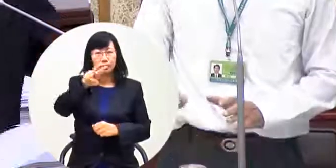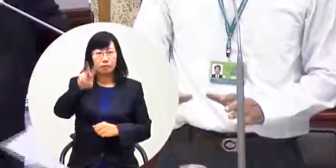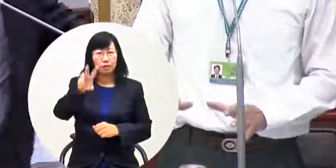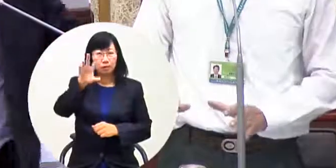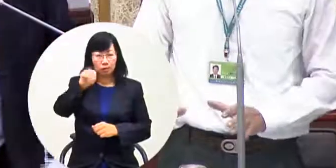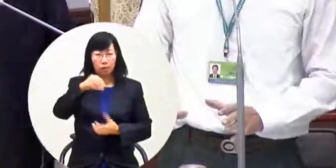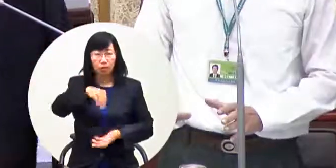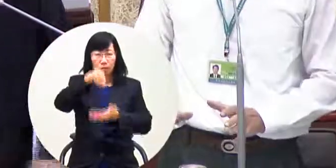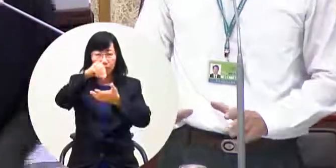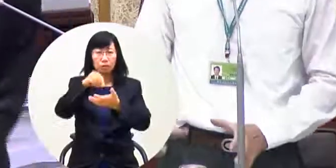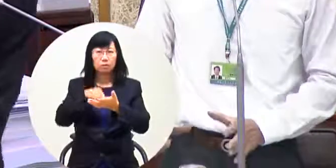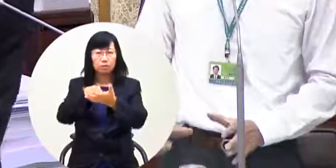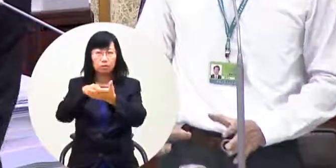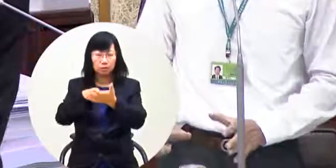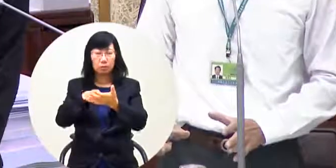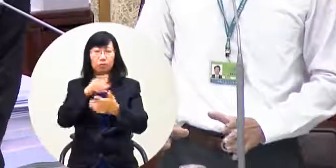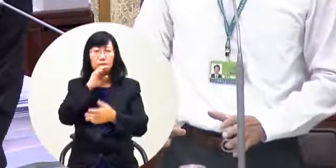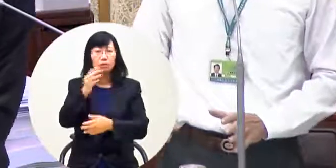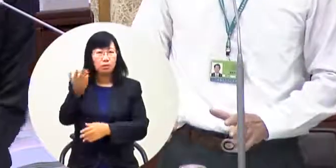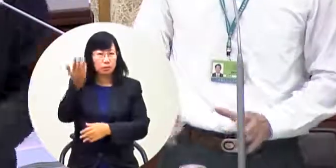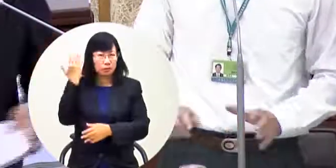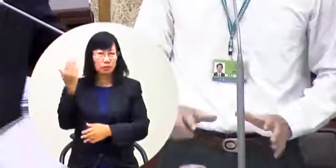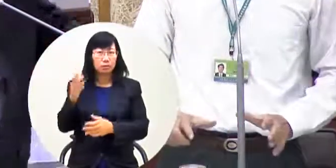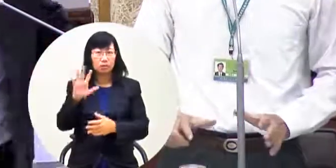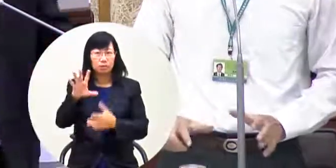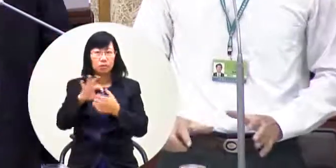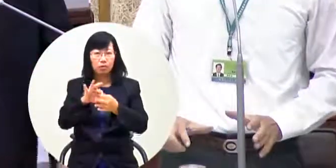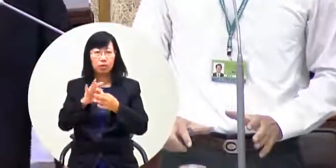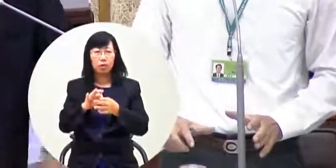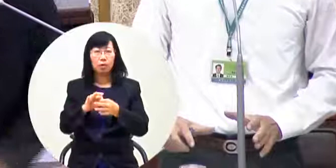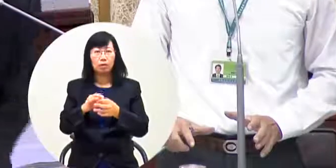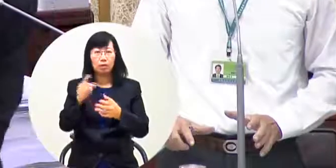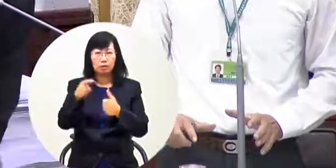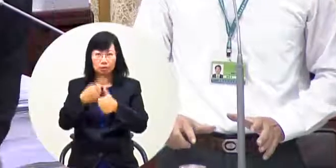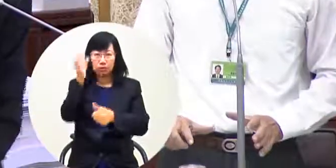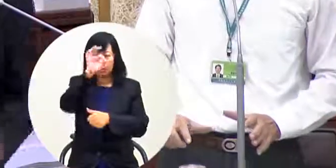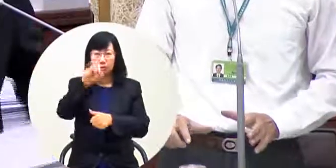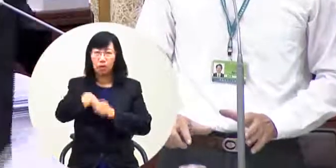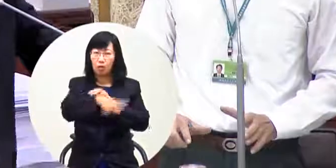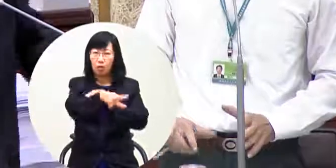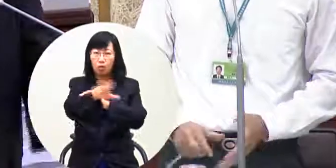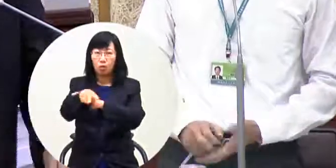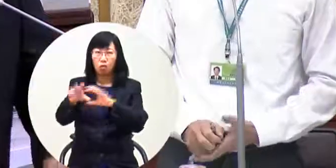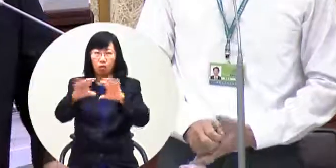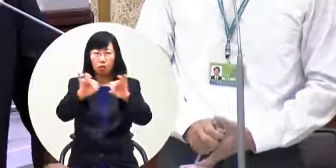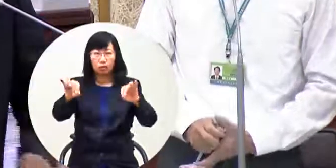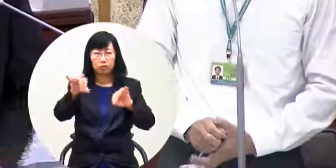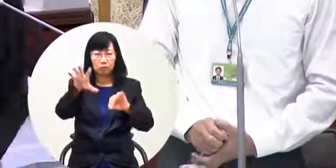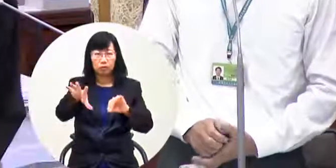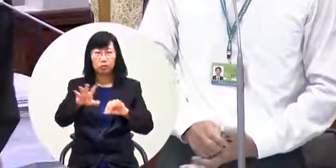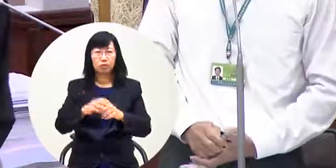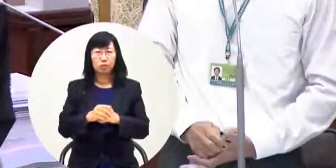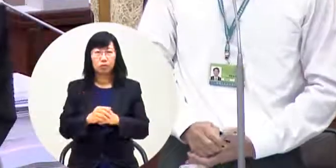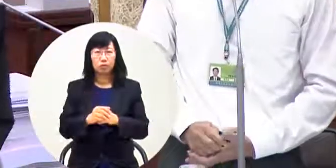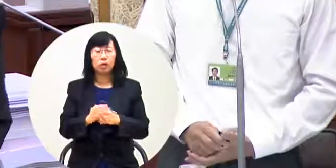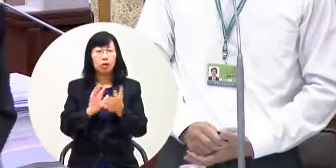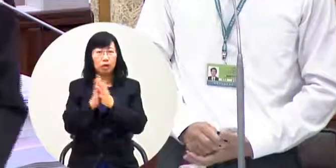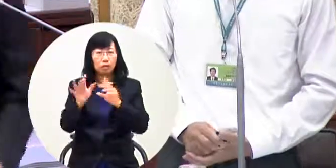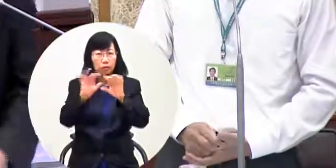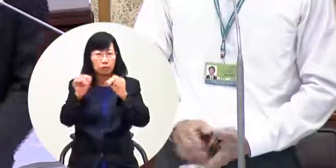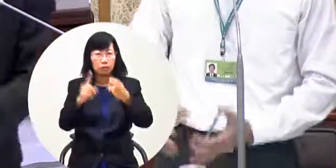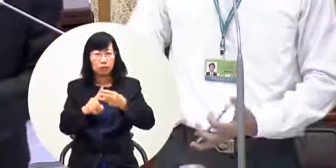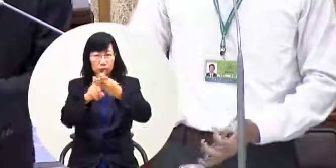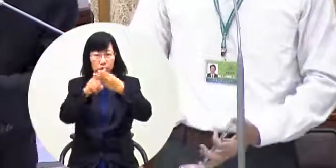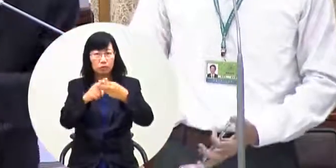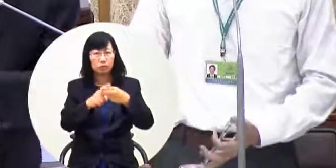时候，第一定要找到有闲置的土地，然后在市区有一些土地的话，我们跟地主要去协商，有一些地主不愿意来